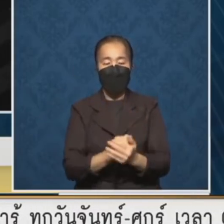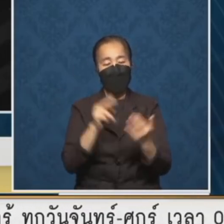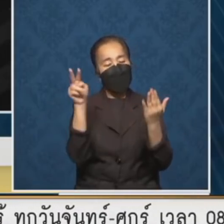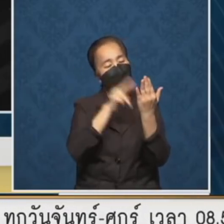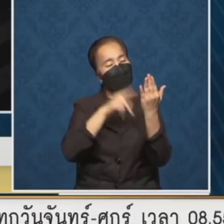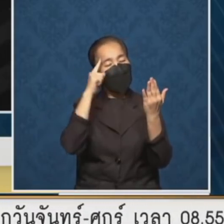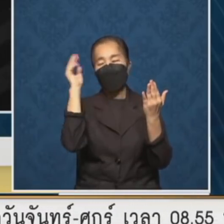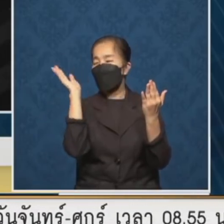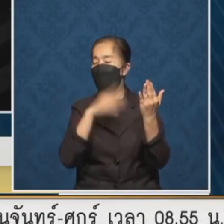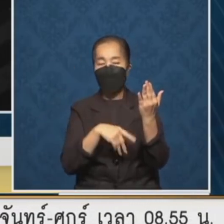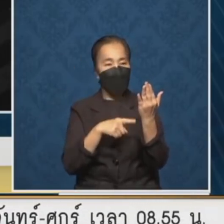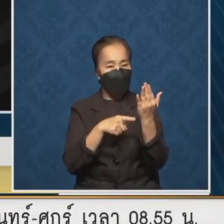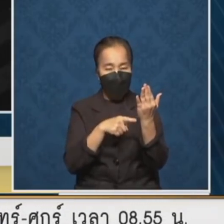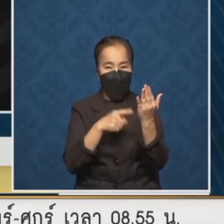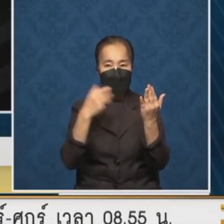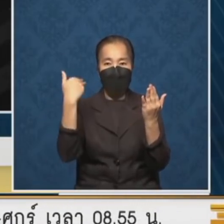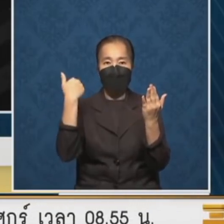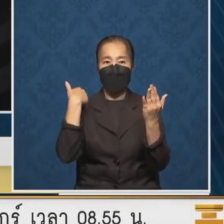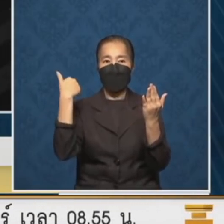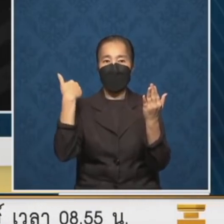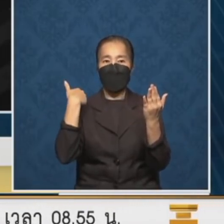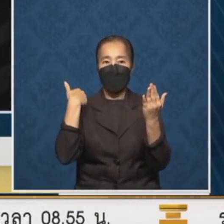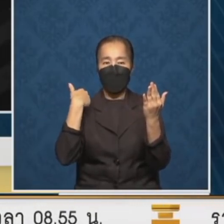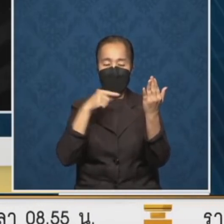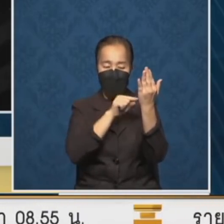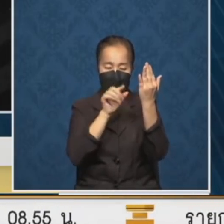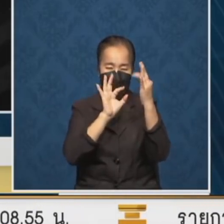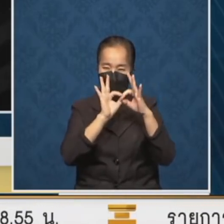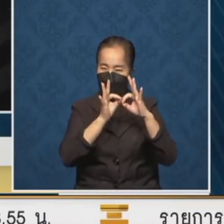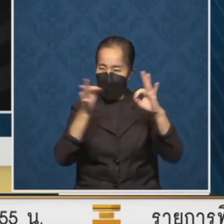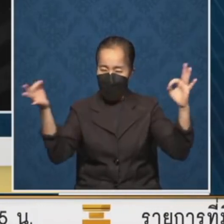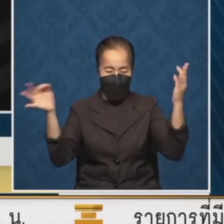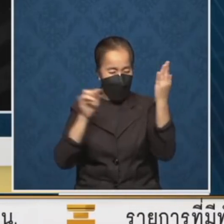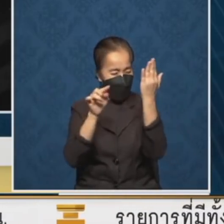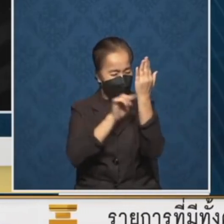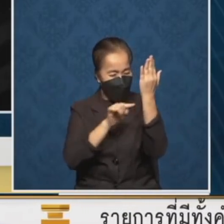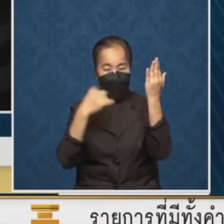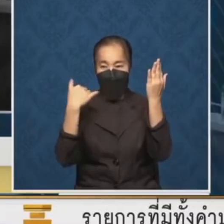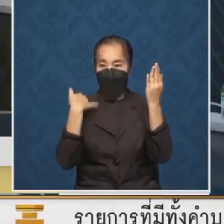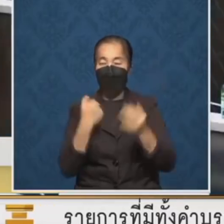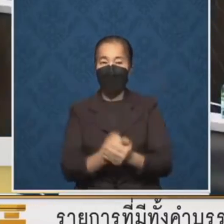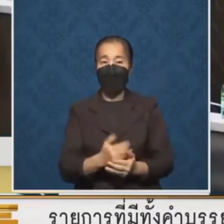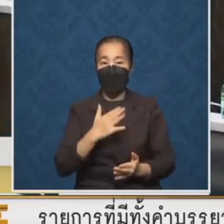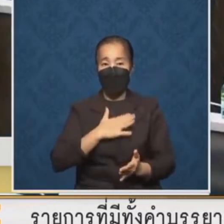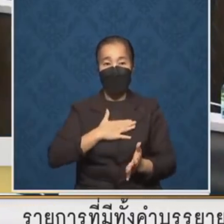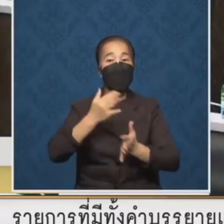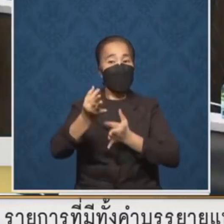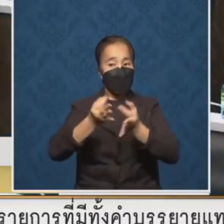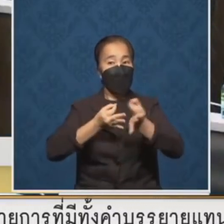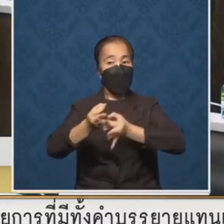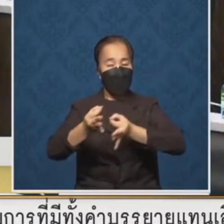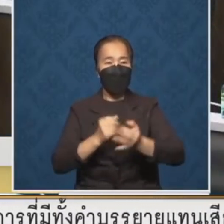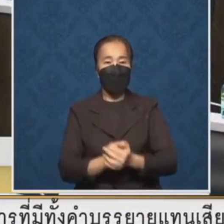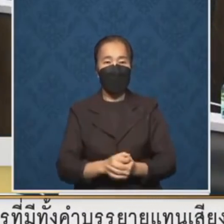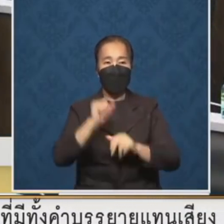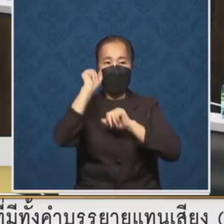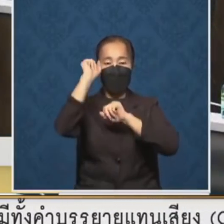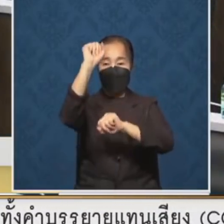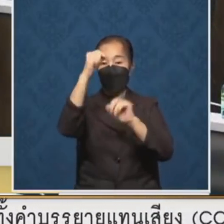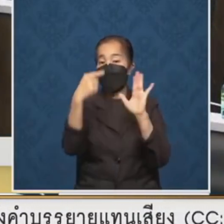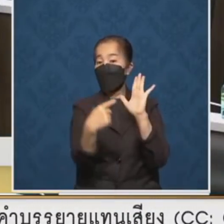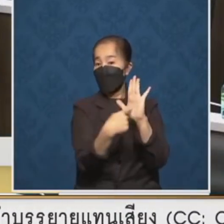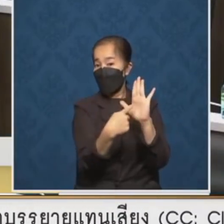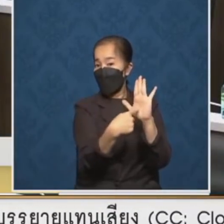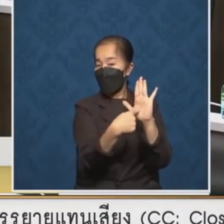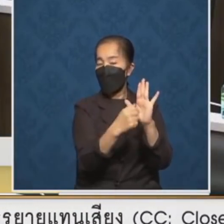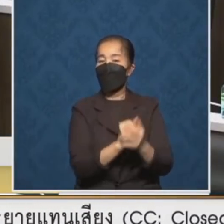ไรครับแต่ปีศาจมักจะซ่อนอยู่ในรายละเอียดเสมอครับท่านประธานผมอธิบายเบื้องต้นครับประกาศฉบับนี้คือการ